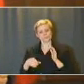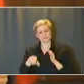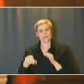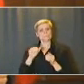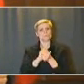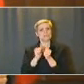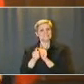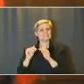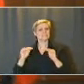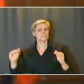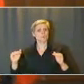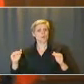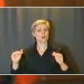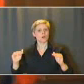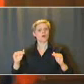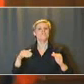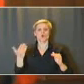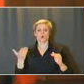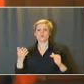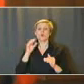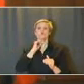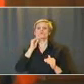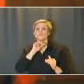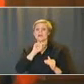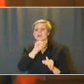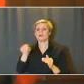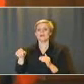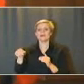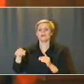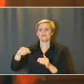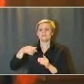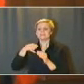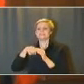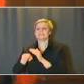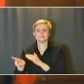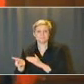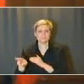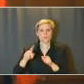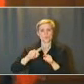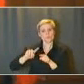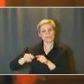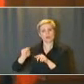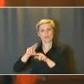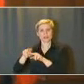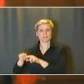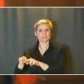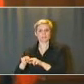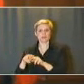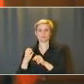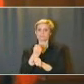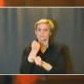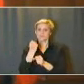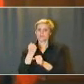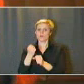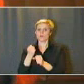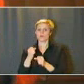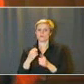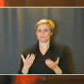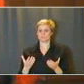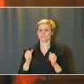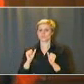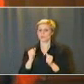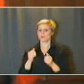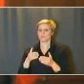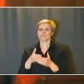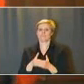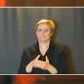så kommer de här ungdomarna också in på ställen de inte skulle kunna komma in annars. De